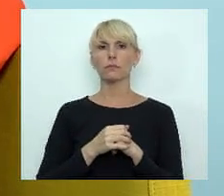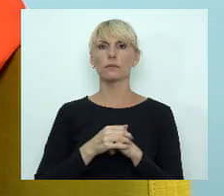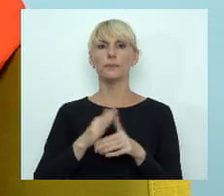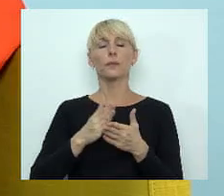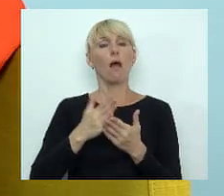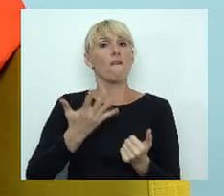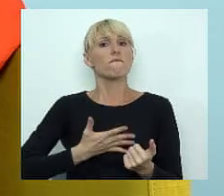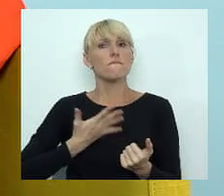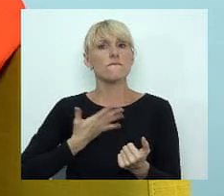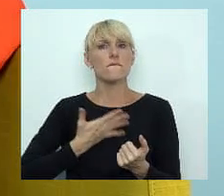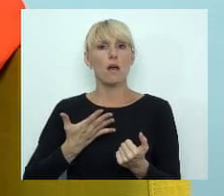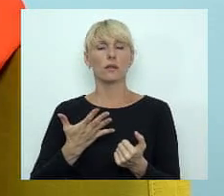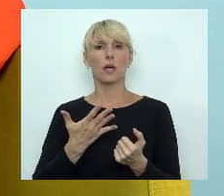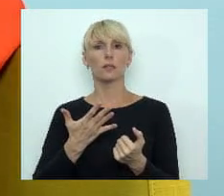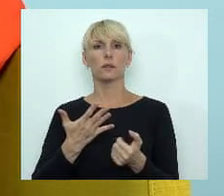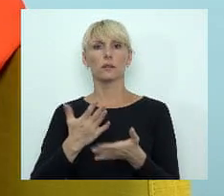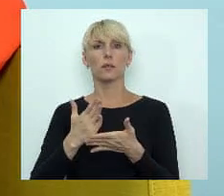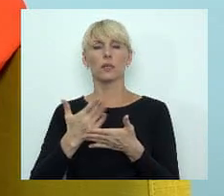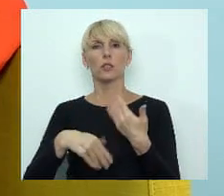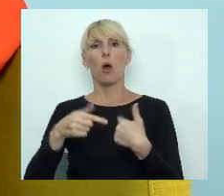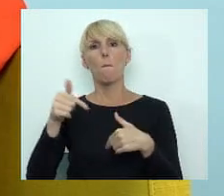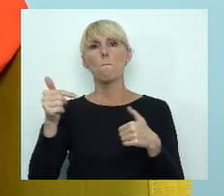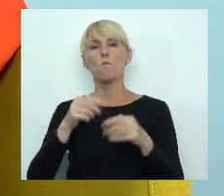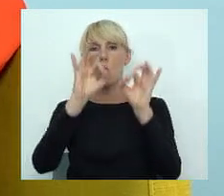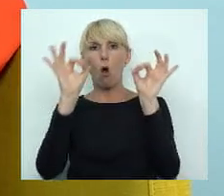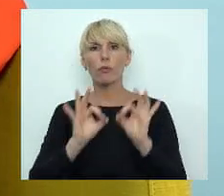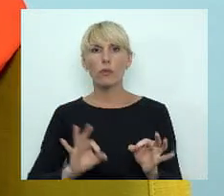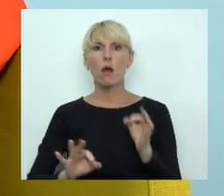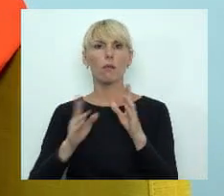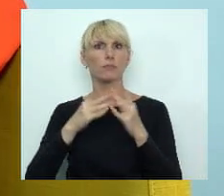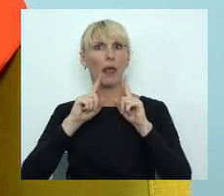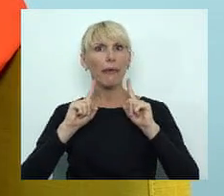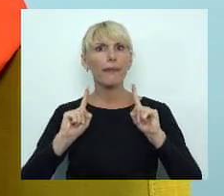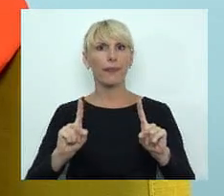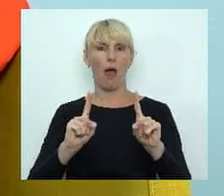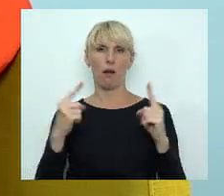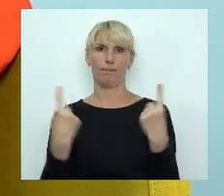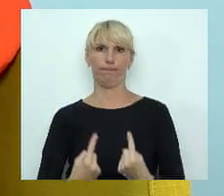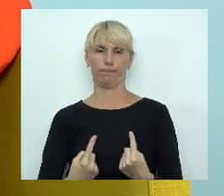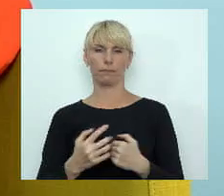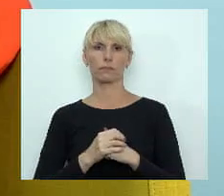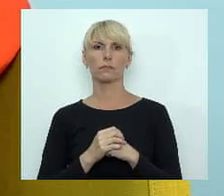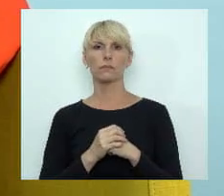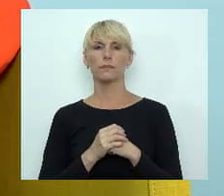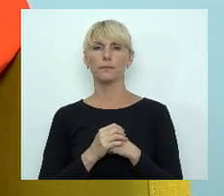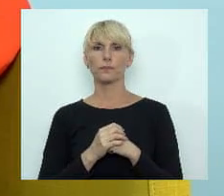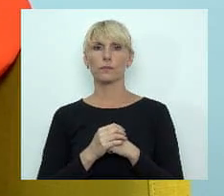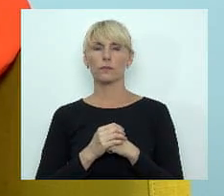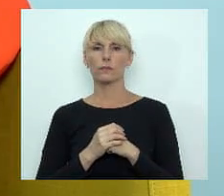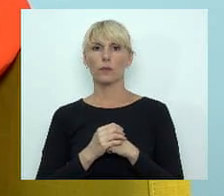wrażenie, że dążymy do pewnego modelu idealnego, ale tak to powinno wyglądać. to nie jest